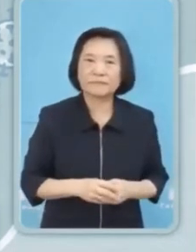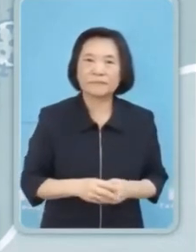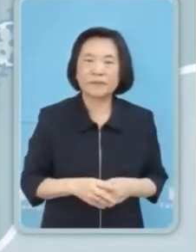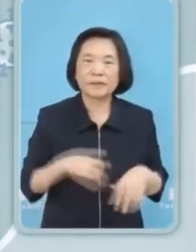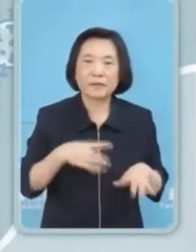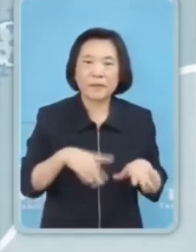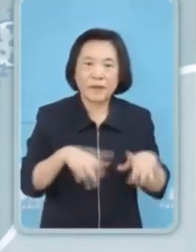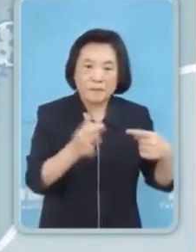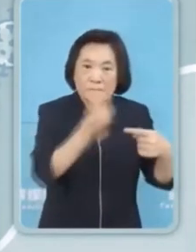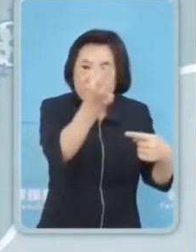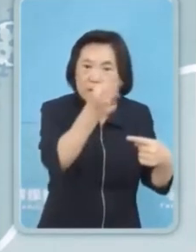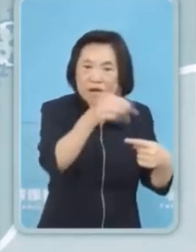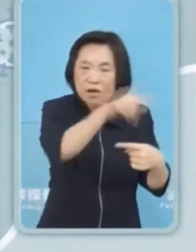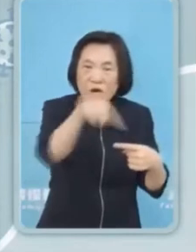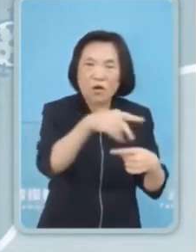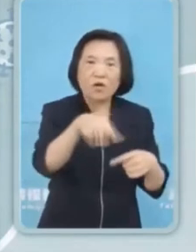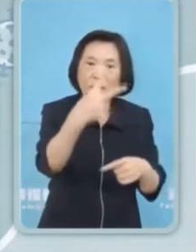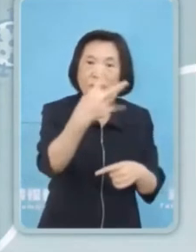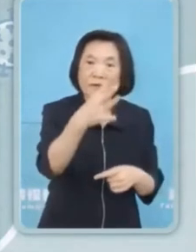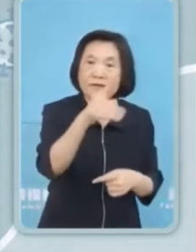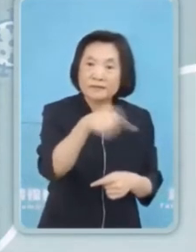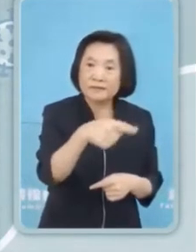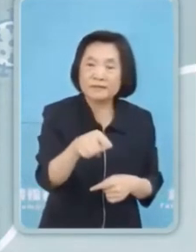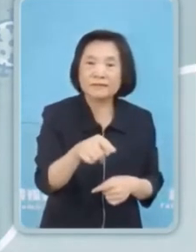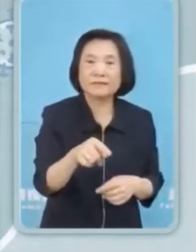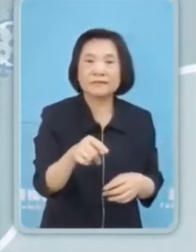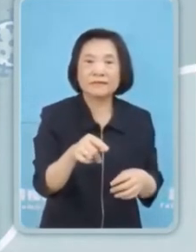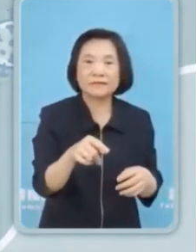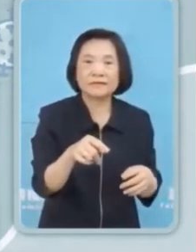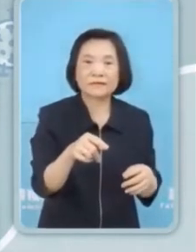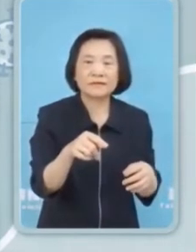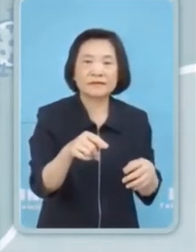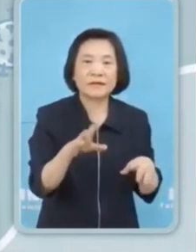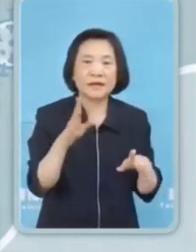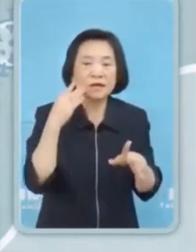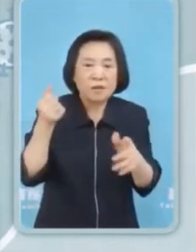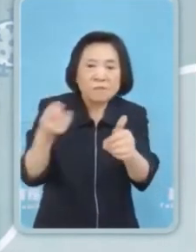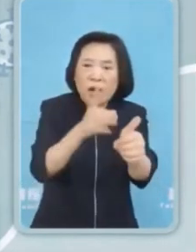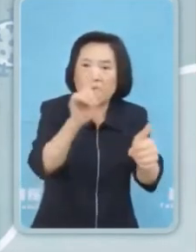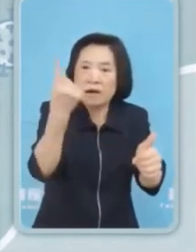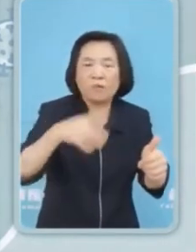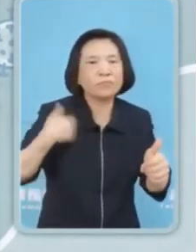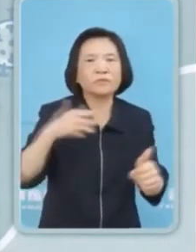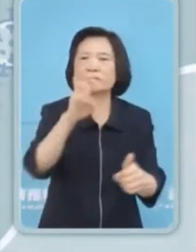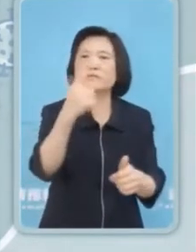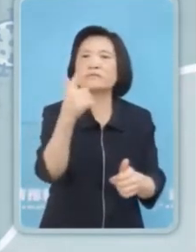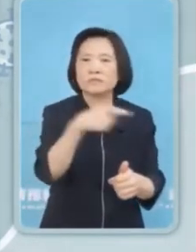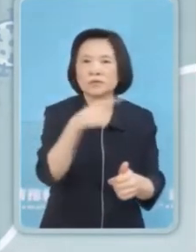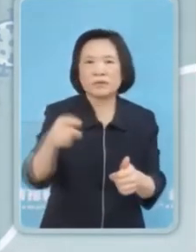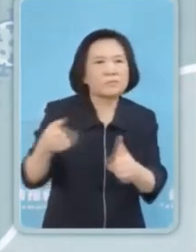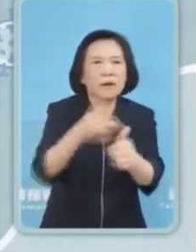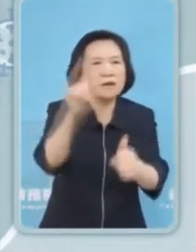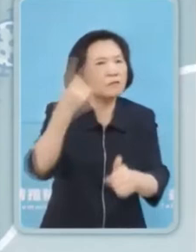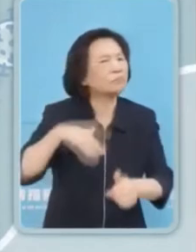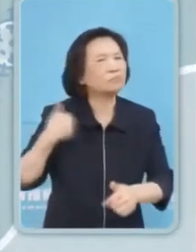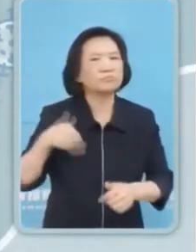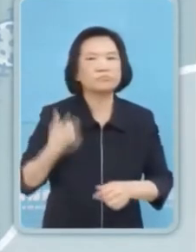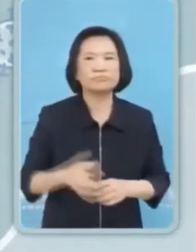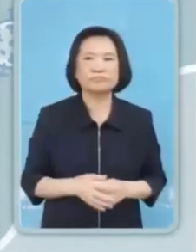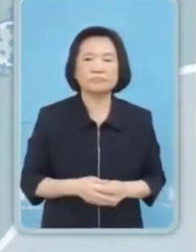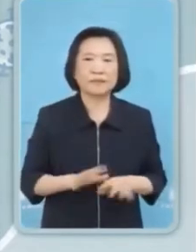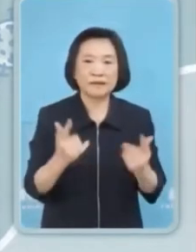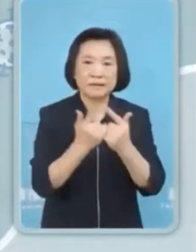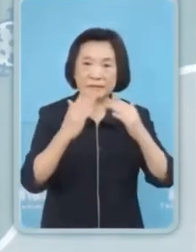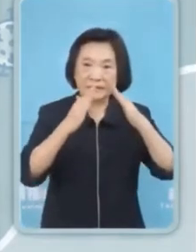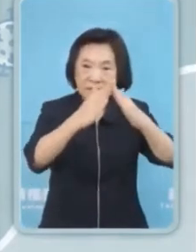们这个确诊人数里面204哦，那感染源不明的是36个，所以目前我们在台北市